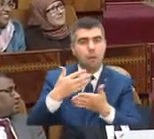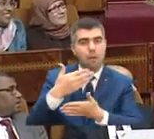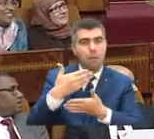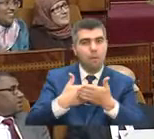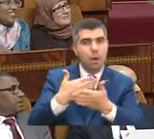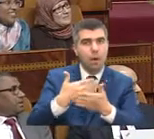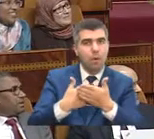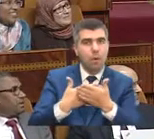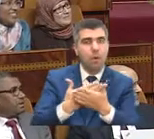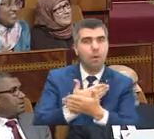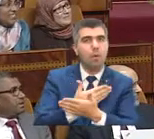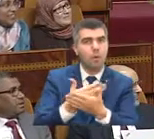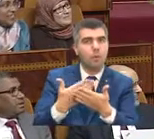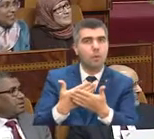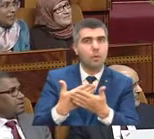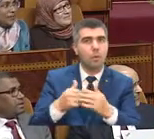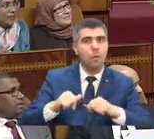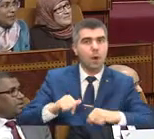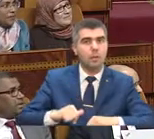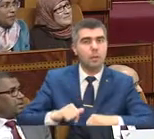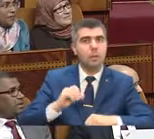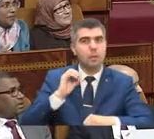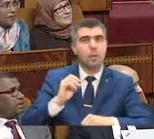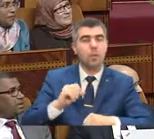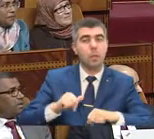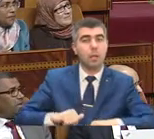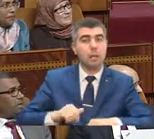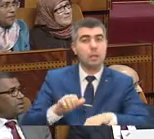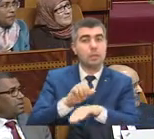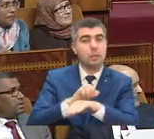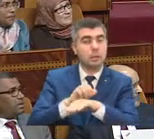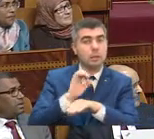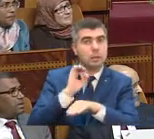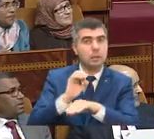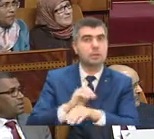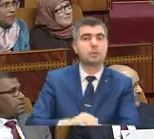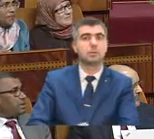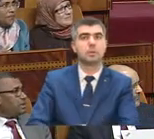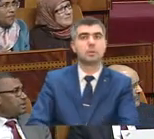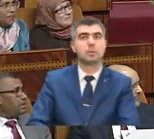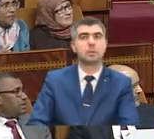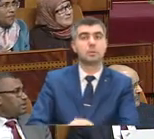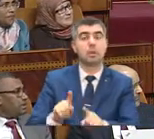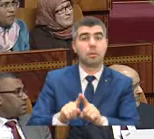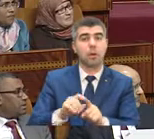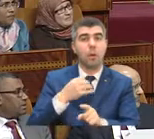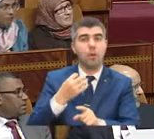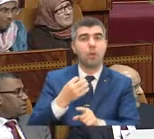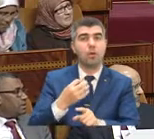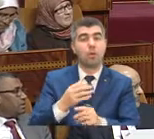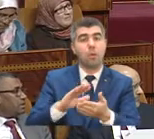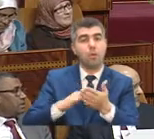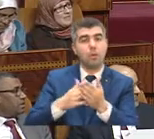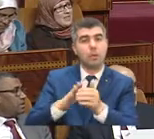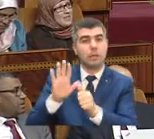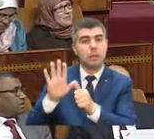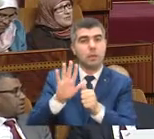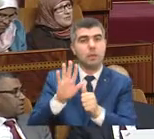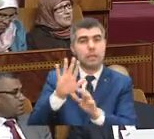لها علاقه ليه بوزاره السكنه، هو قانون داز في وصدق عليه في هذا البرنامج في اللجنه الداخليه، والقانون